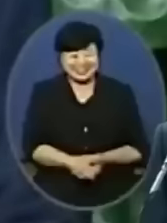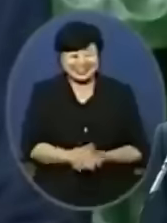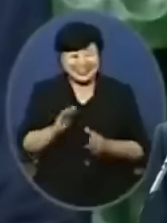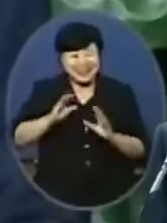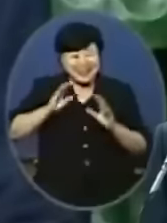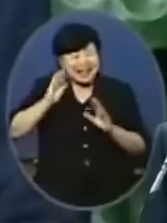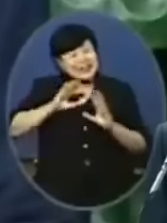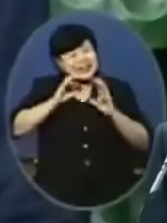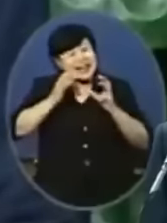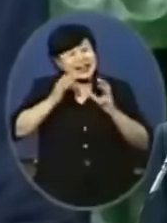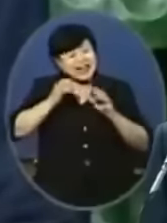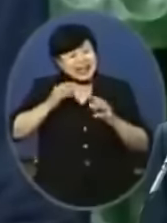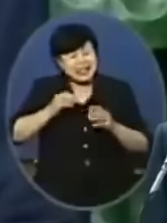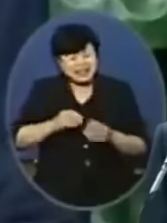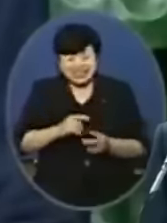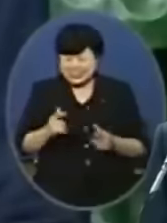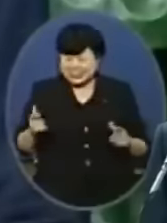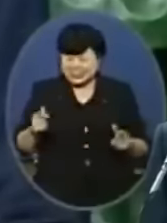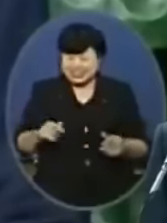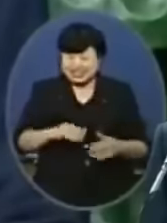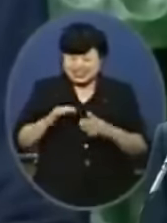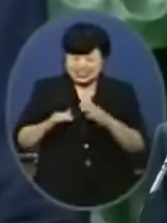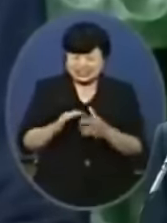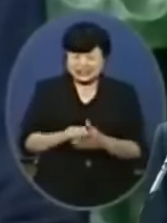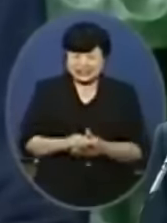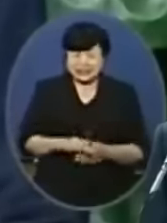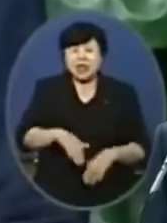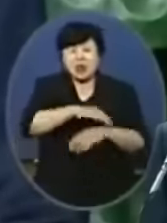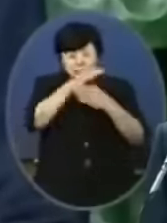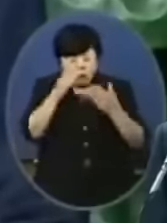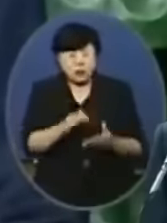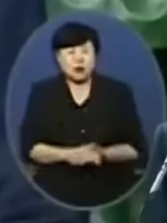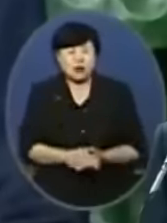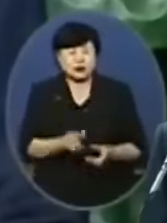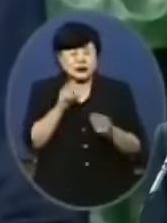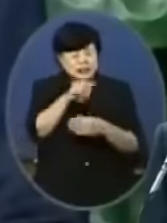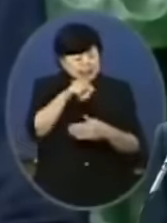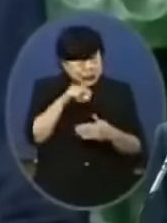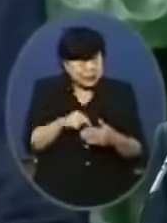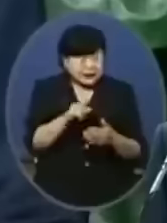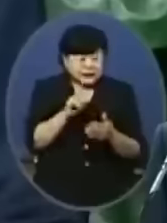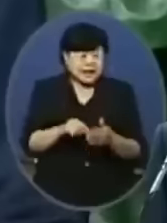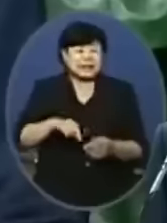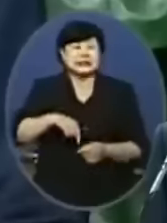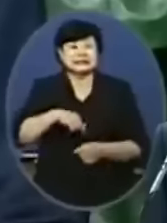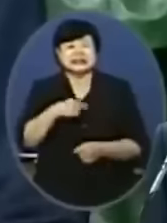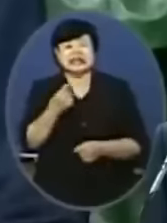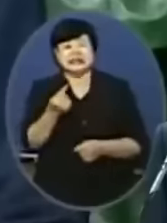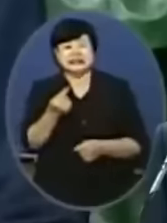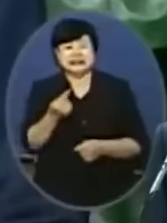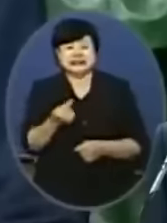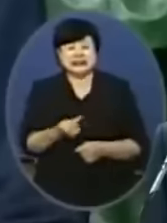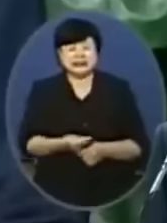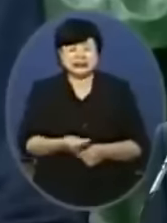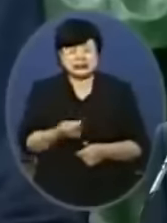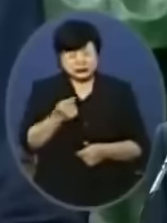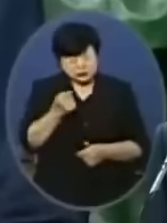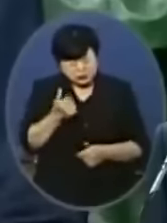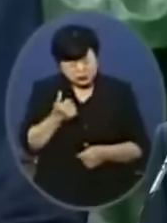천당이 없지 않습니까? 모두 다 우리가 사는 자체가